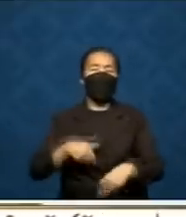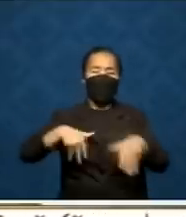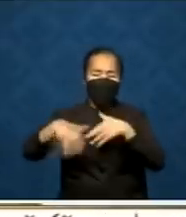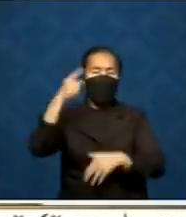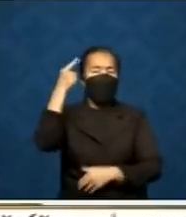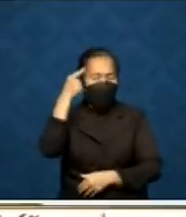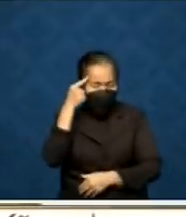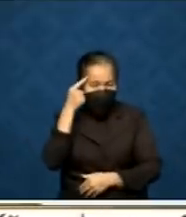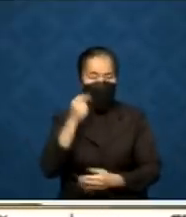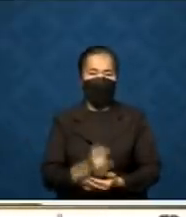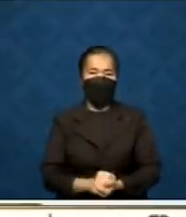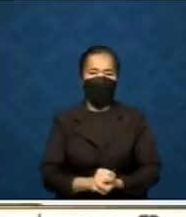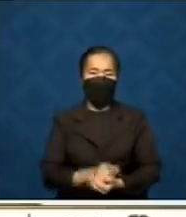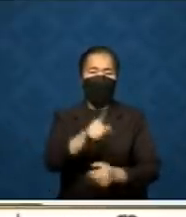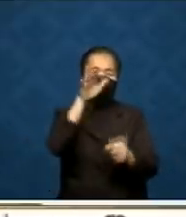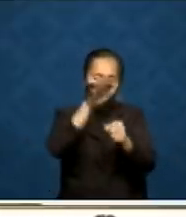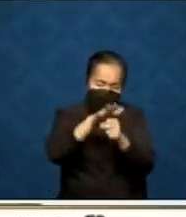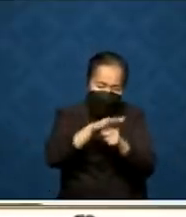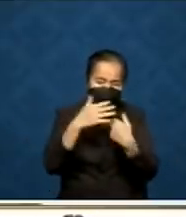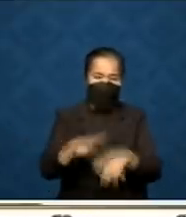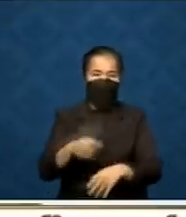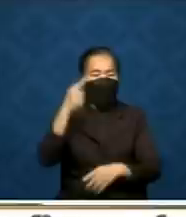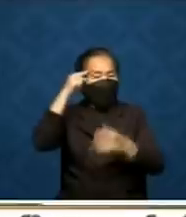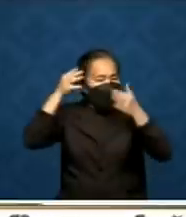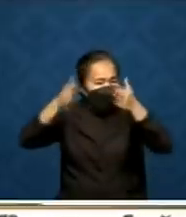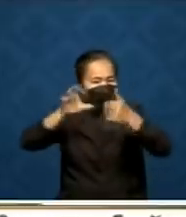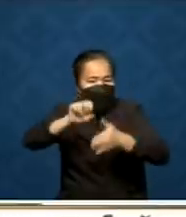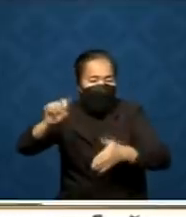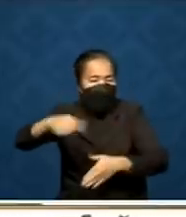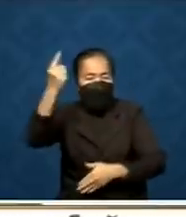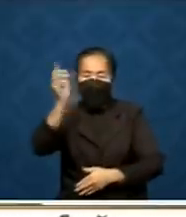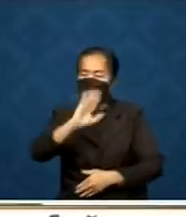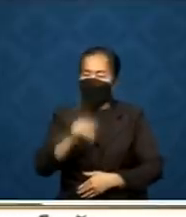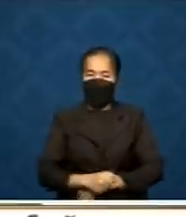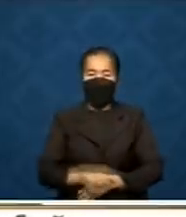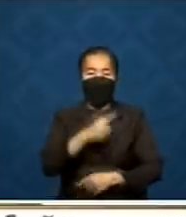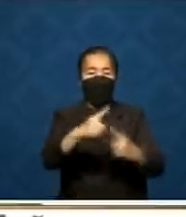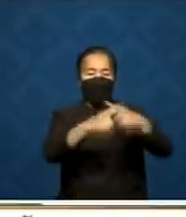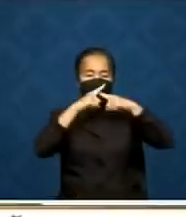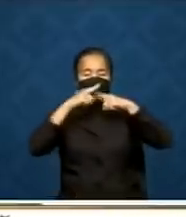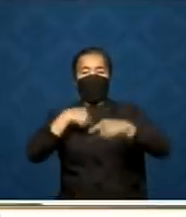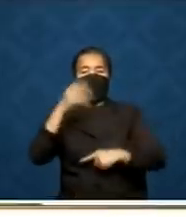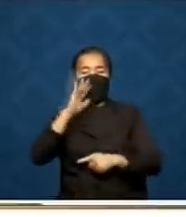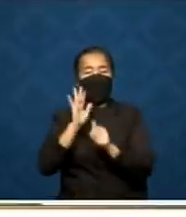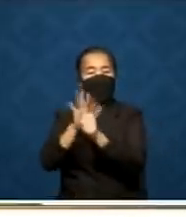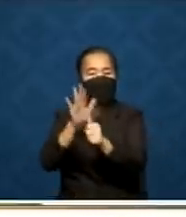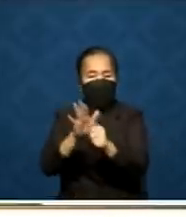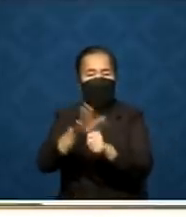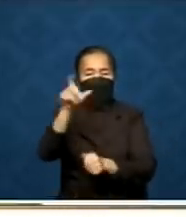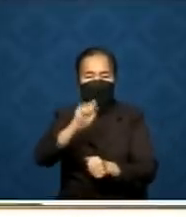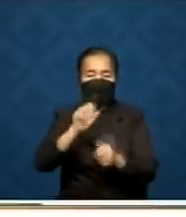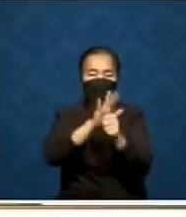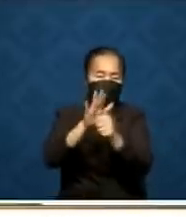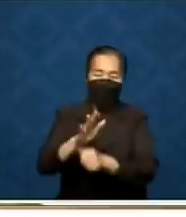รู้เลิกคิดเรื่องด้อยค่าแต่ถ้าจะมาติดปากผมพ่อเพื่อคุ้มครอง chawakเพื่อผลประโยชน์ของพวก